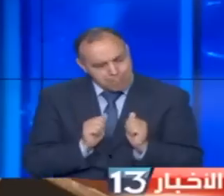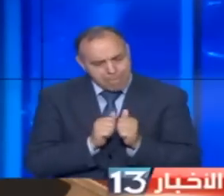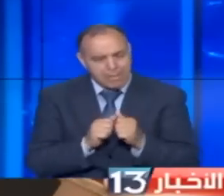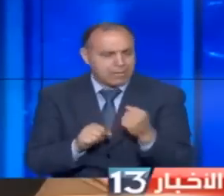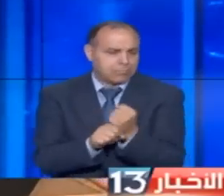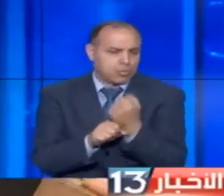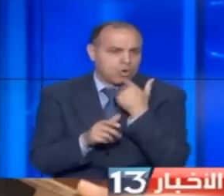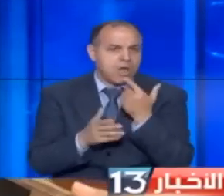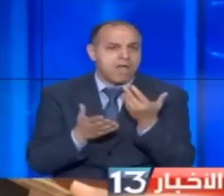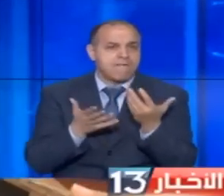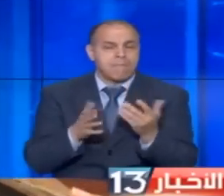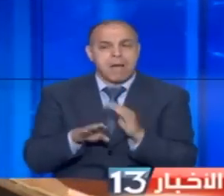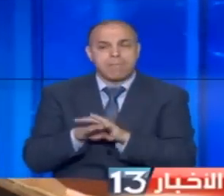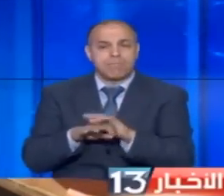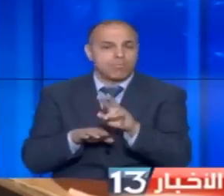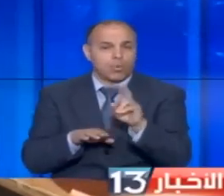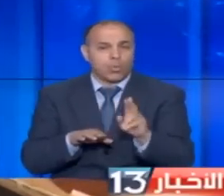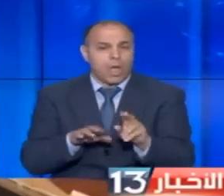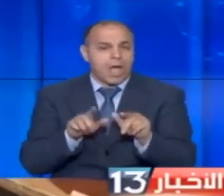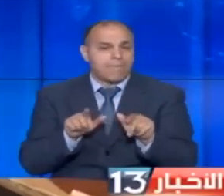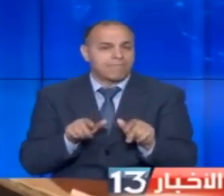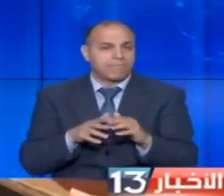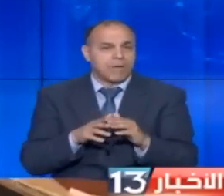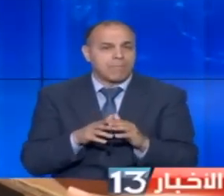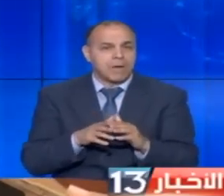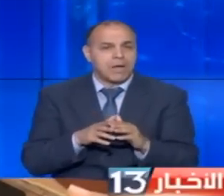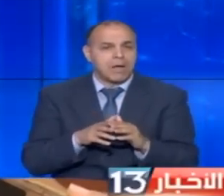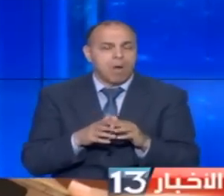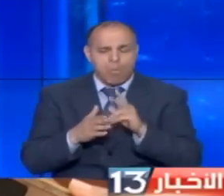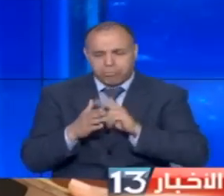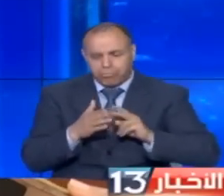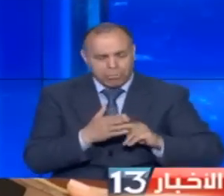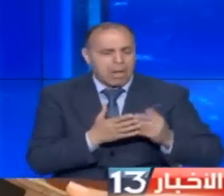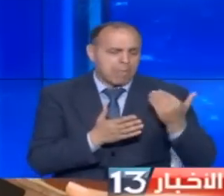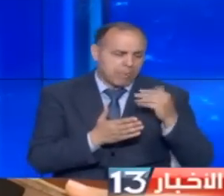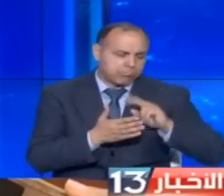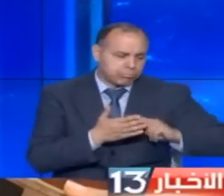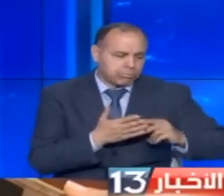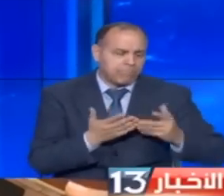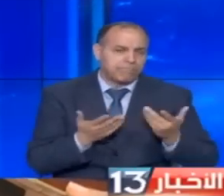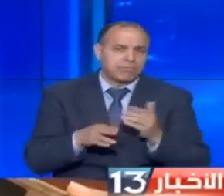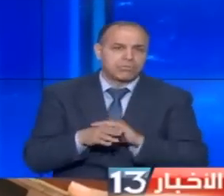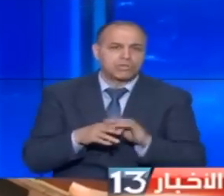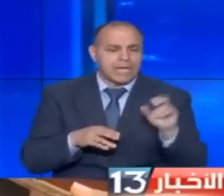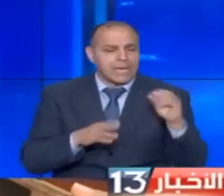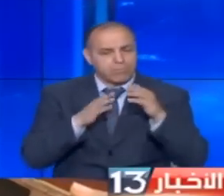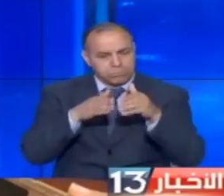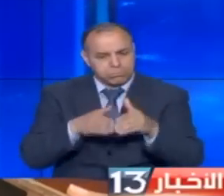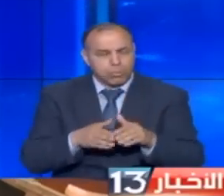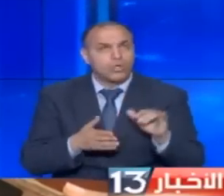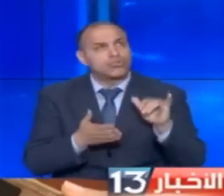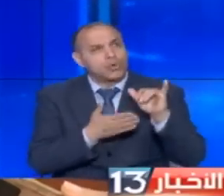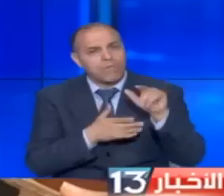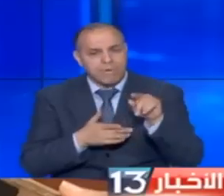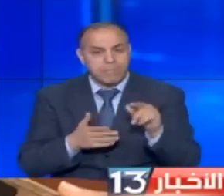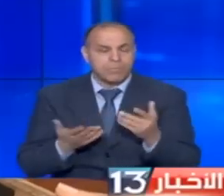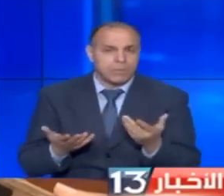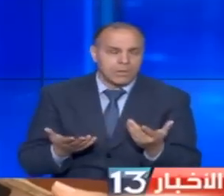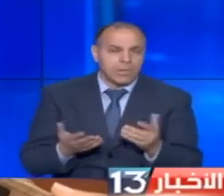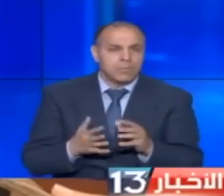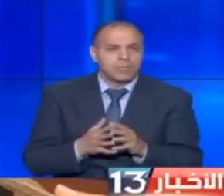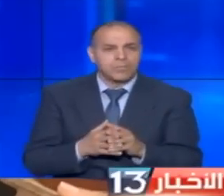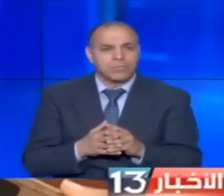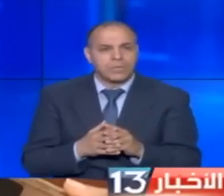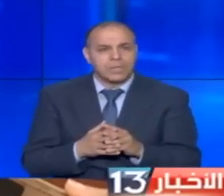ثم مساله اخرى وكان على زخم من الاتفاقيات في مجال النقل البحري والنقل الجوي وبالتالي لما